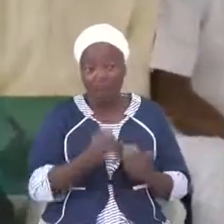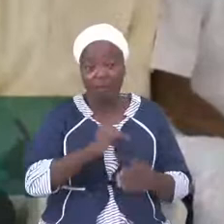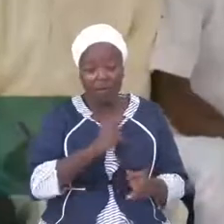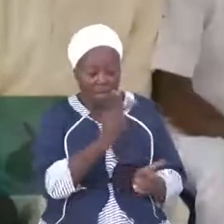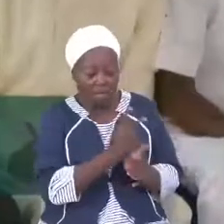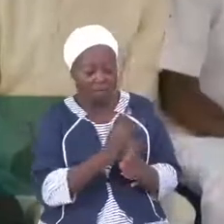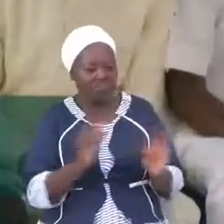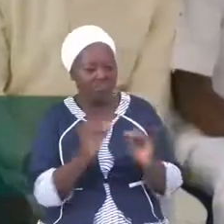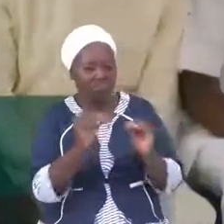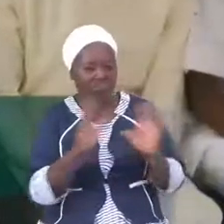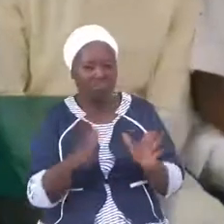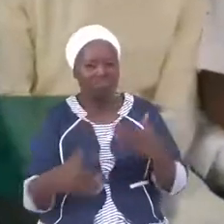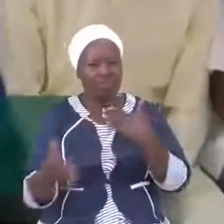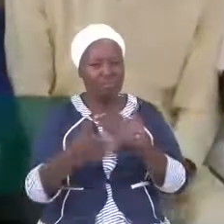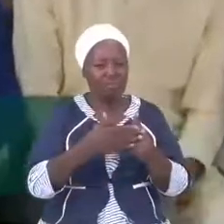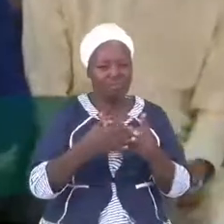Actes 20, 20.